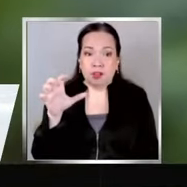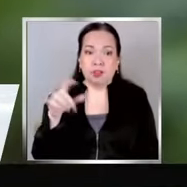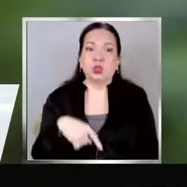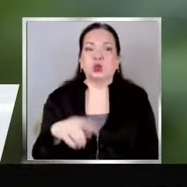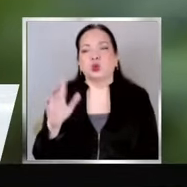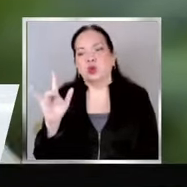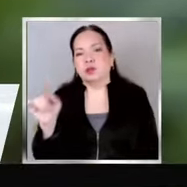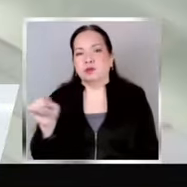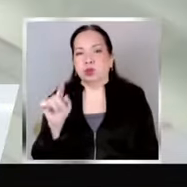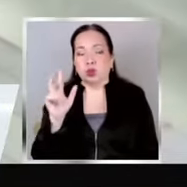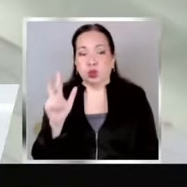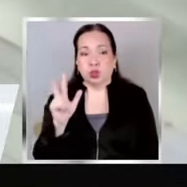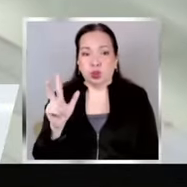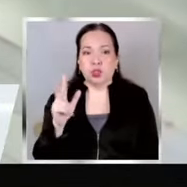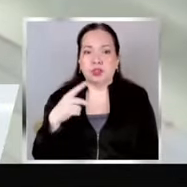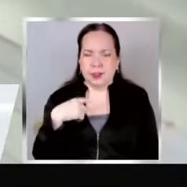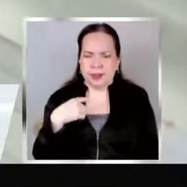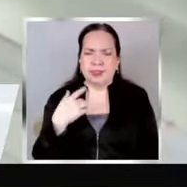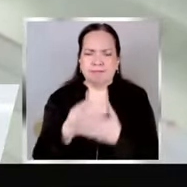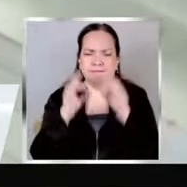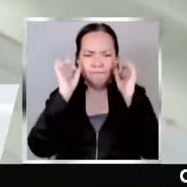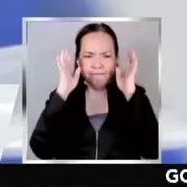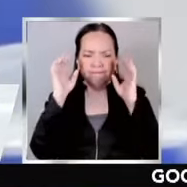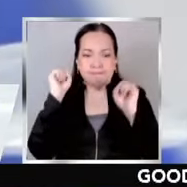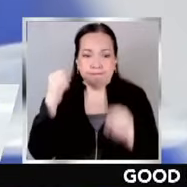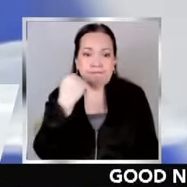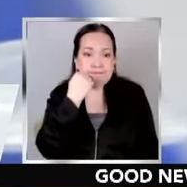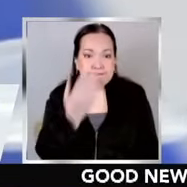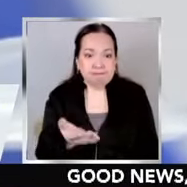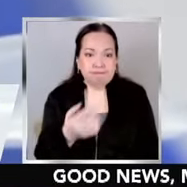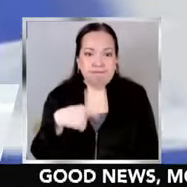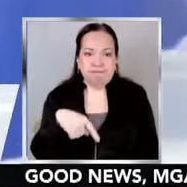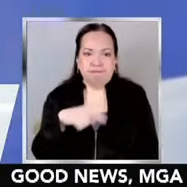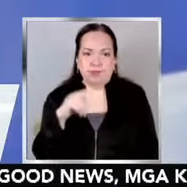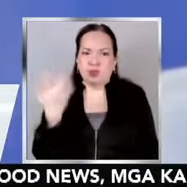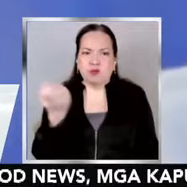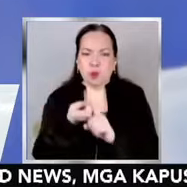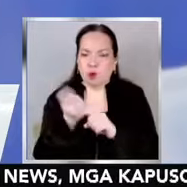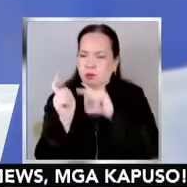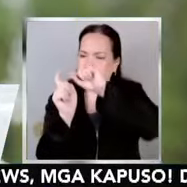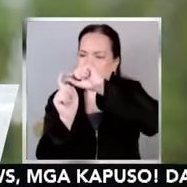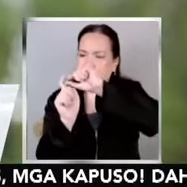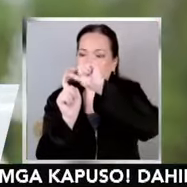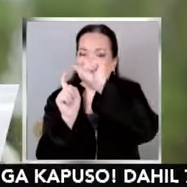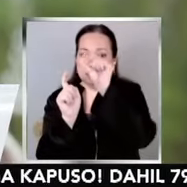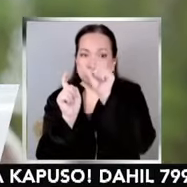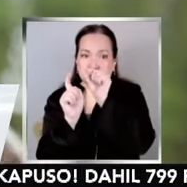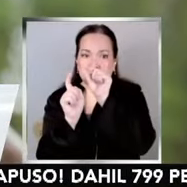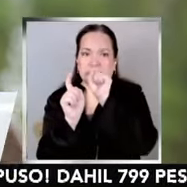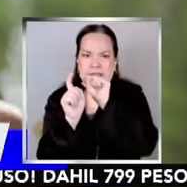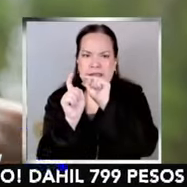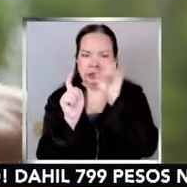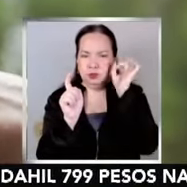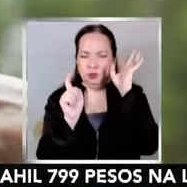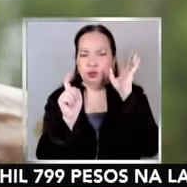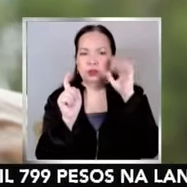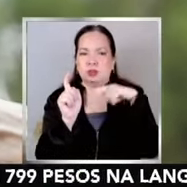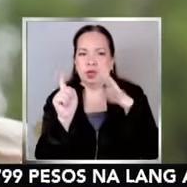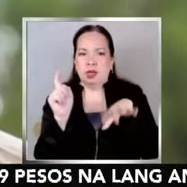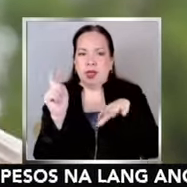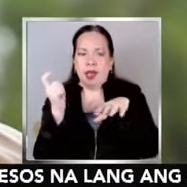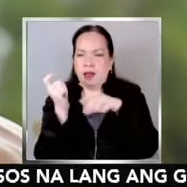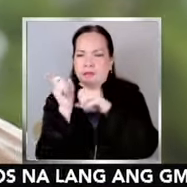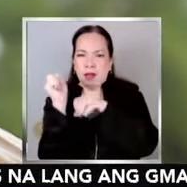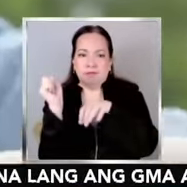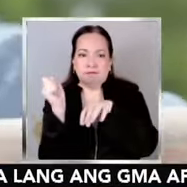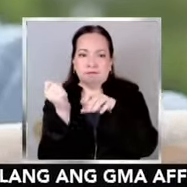merong venom na nakamamatay. Ang kamandag ng scorpion ay nanggagaling sa buntot nito na kung tawagin ay telson. At meron tong venom delivery mechanism na kung tawagin naman